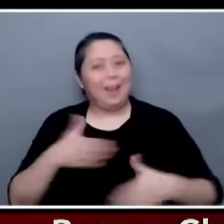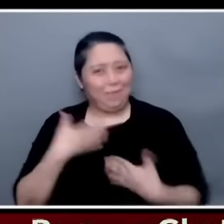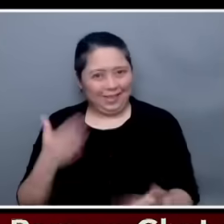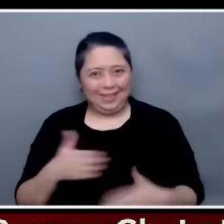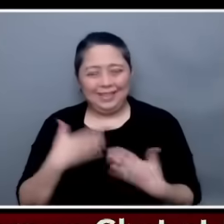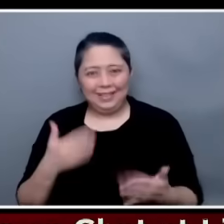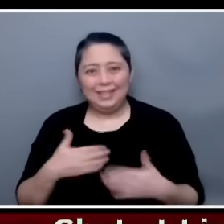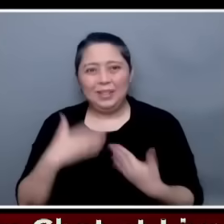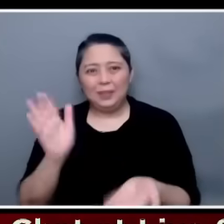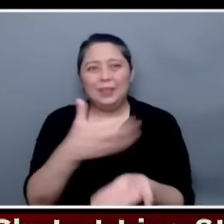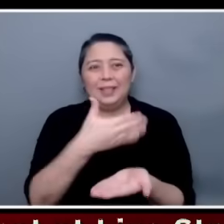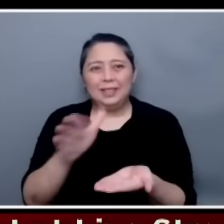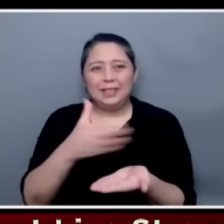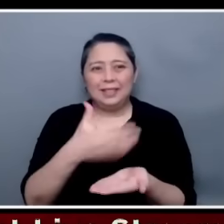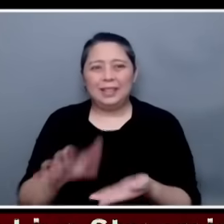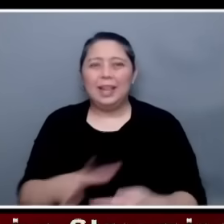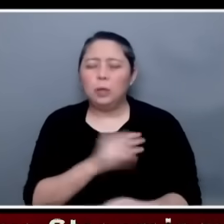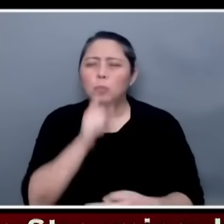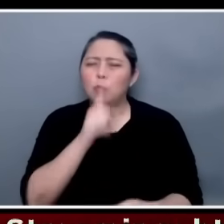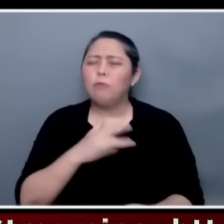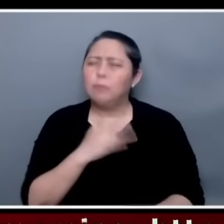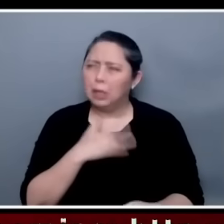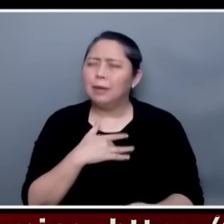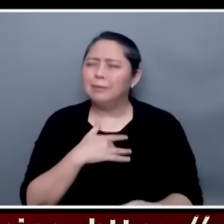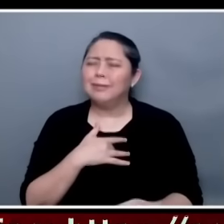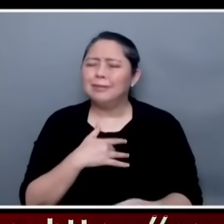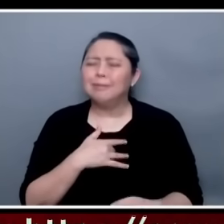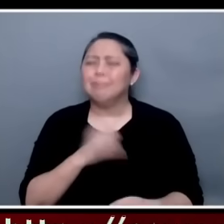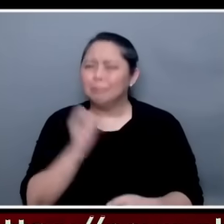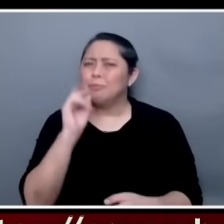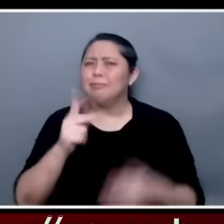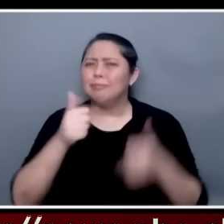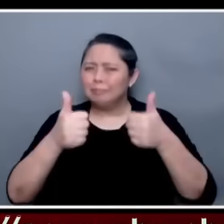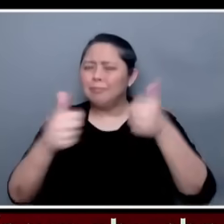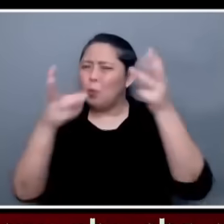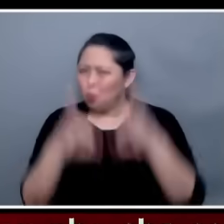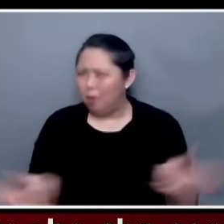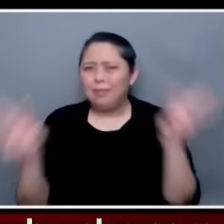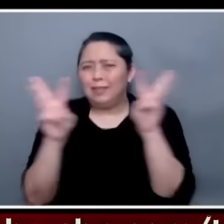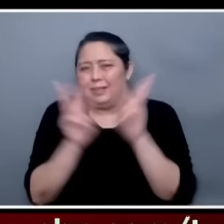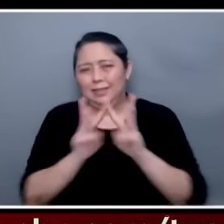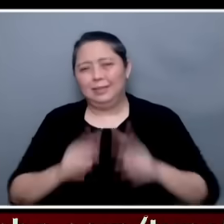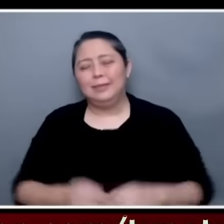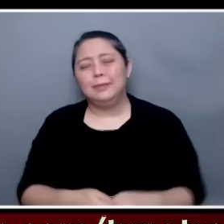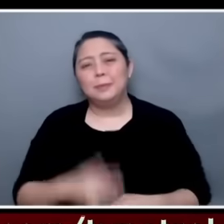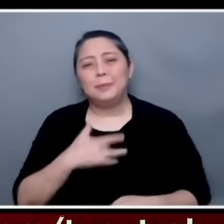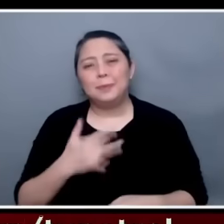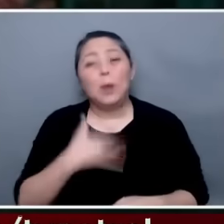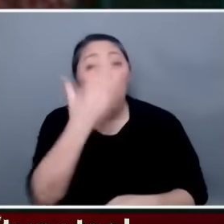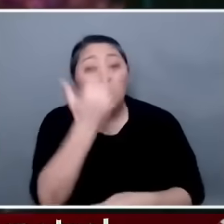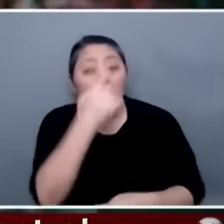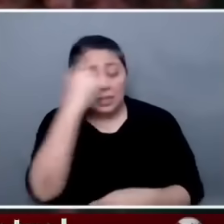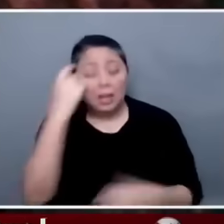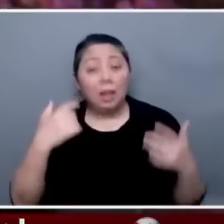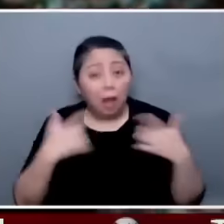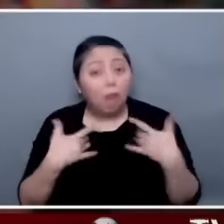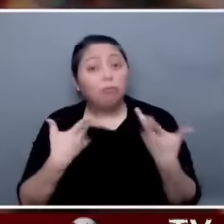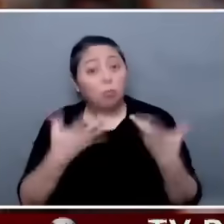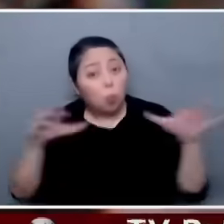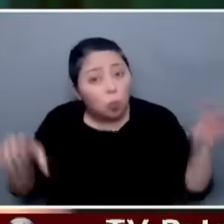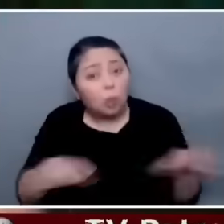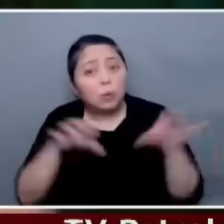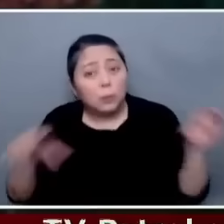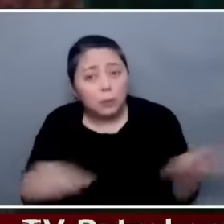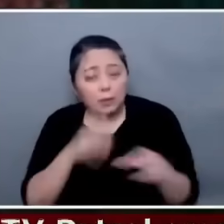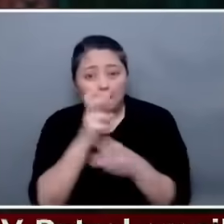worth it yung pakiramdam kasi alam kong pinaghirapan ko